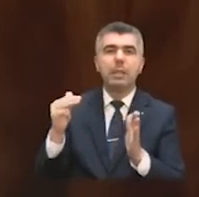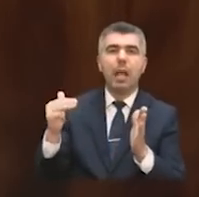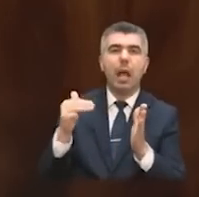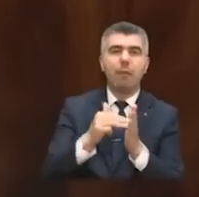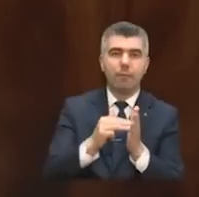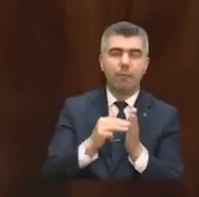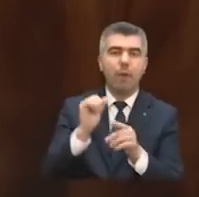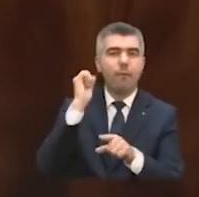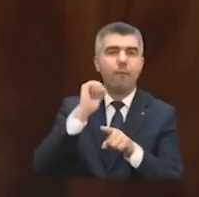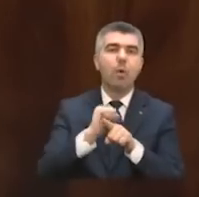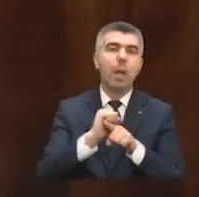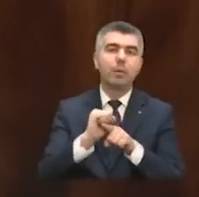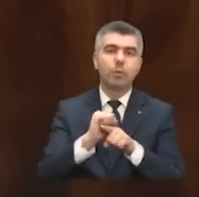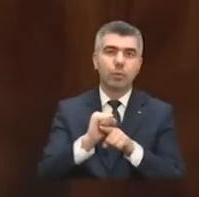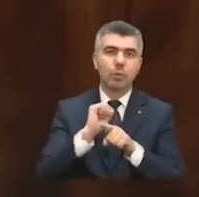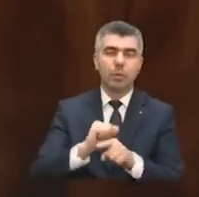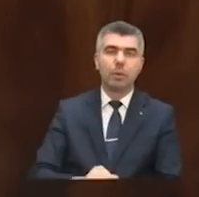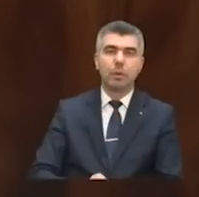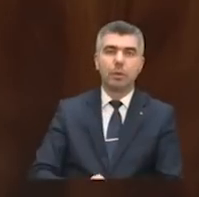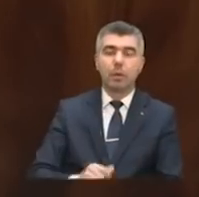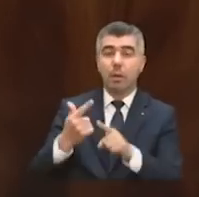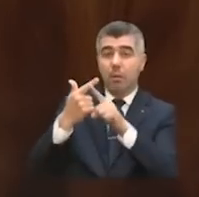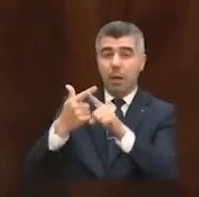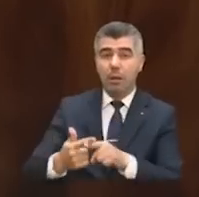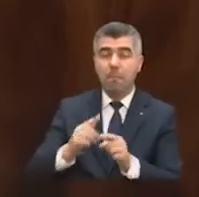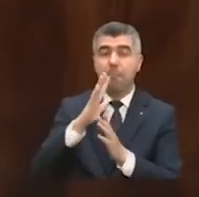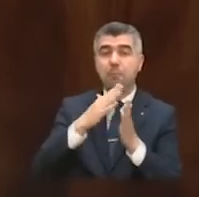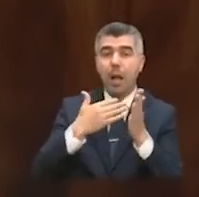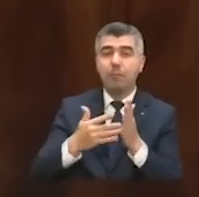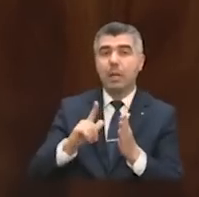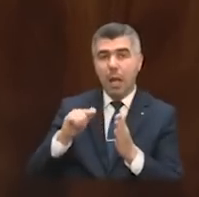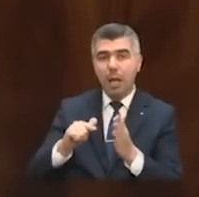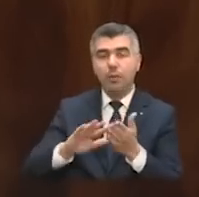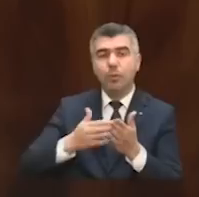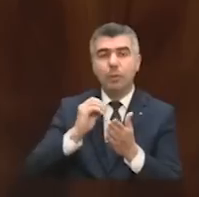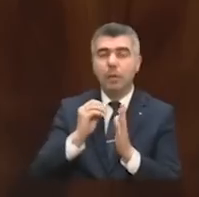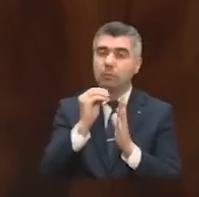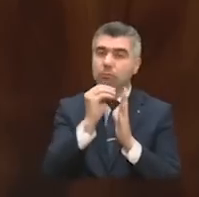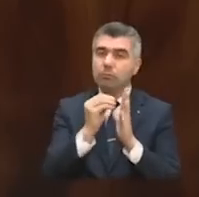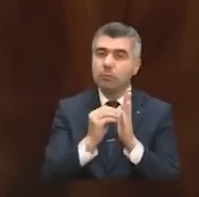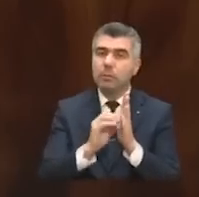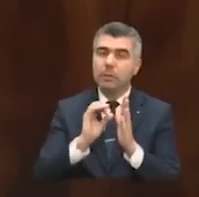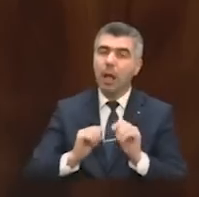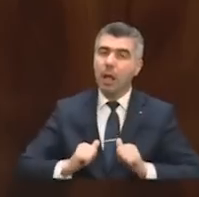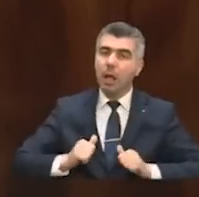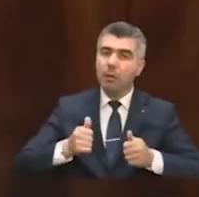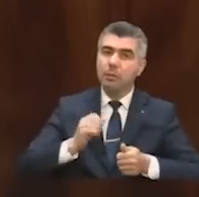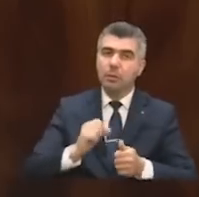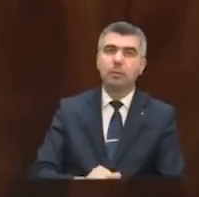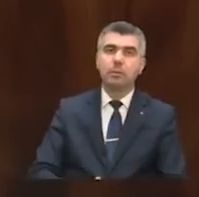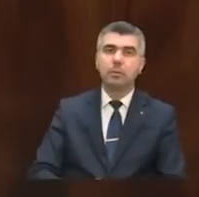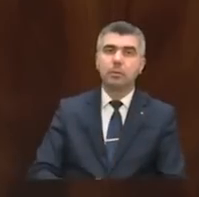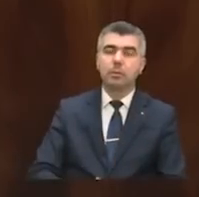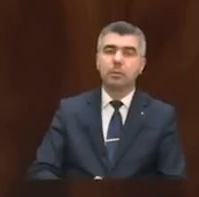لا فورماسيون. ولكن هذه عندها التكلفة ديالها، عندها برامج ديالها، عندها الكاي شارج ديالها، عندها الإمكانيات اللي خصها تكون، وخصها